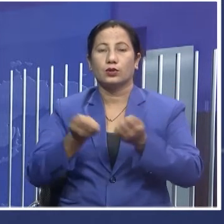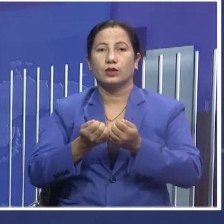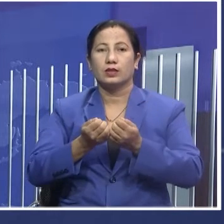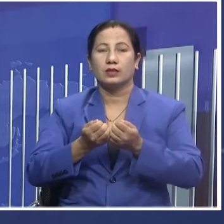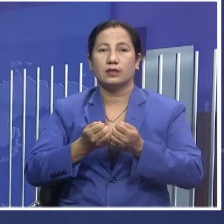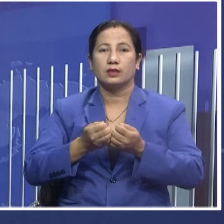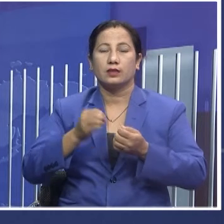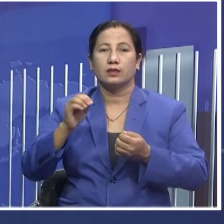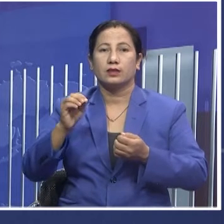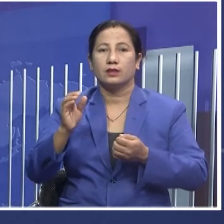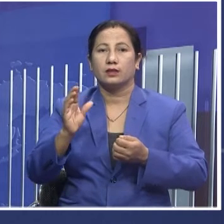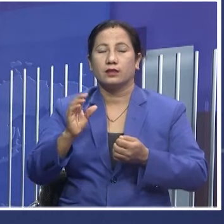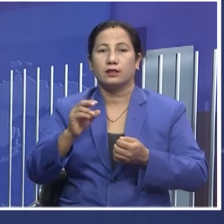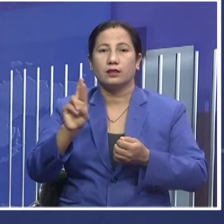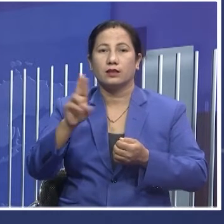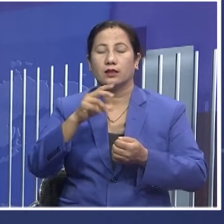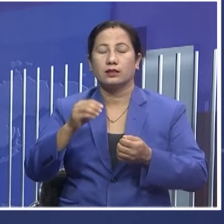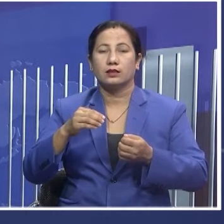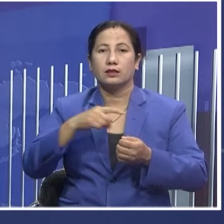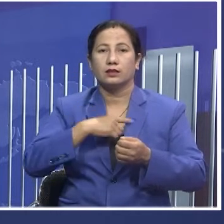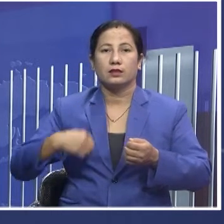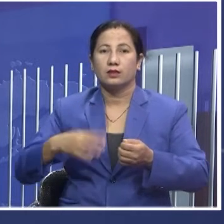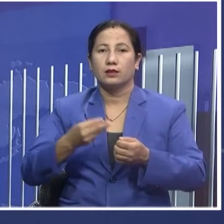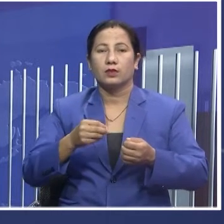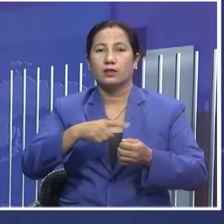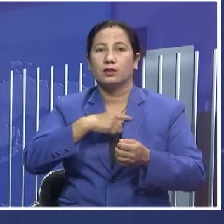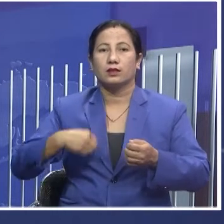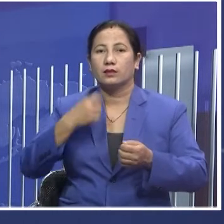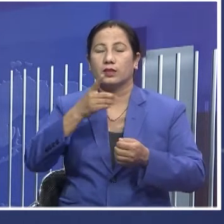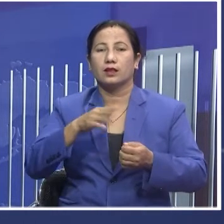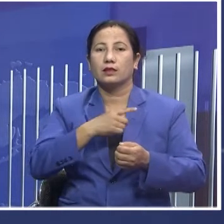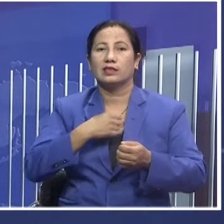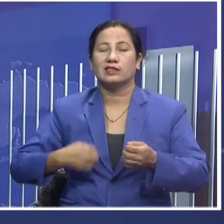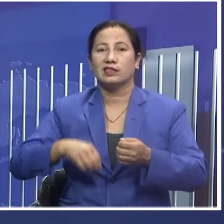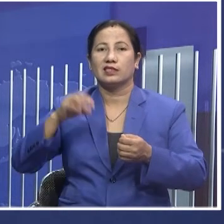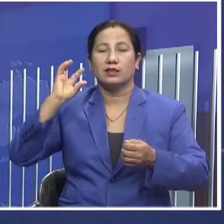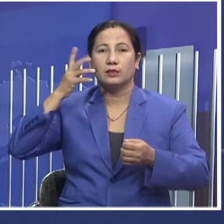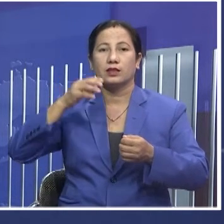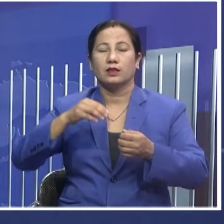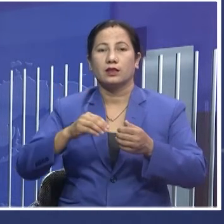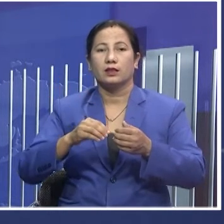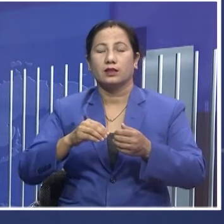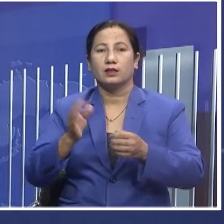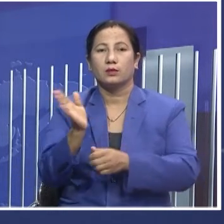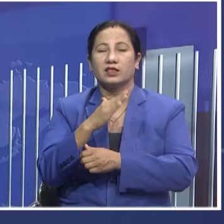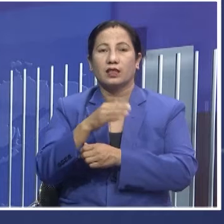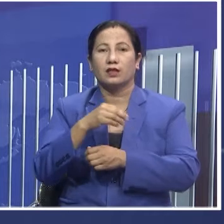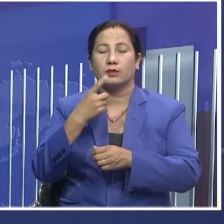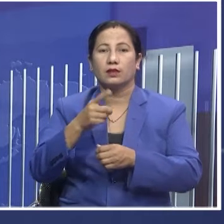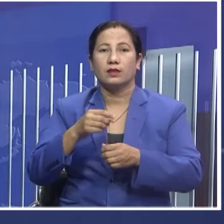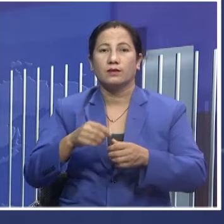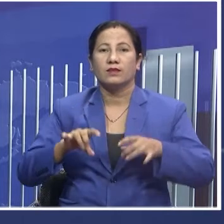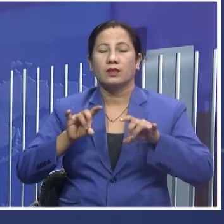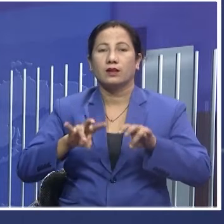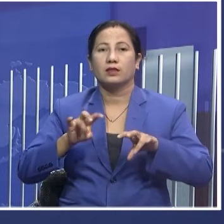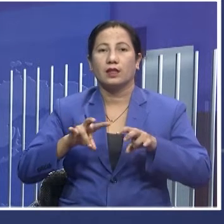क्षेत्रमा चीनको प्रभाव कम गर्न बनाइएको चीनले बताएको छ। चिनिया विदेश मन्त्रालयका प्रवक्ताले अस्ट्रेलियामा परमाणु